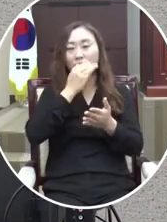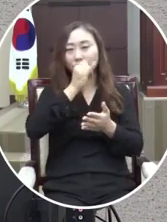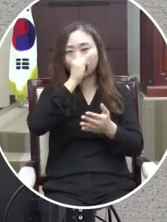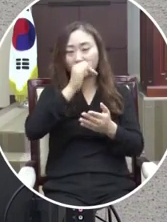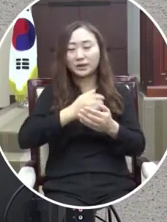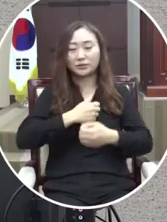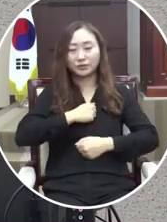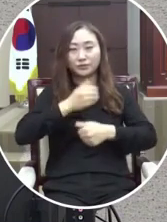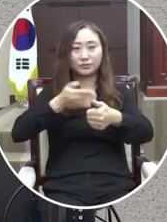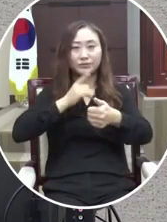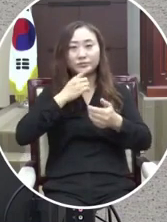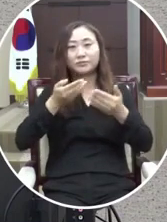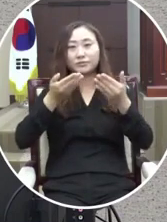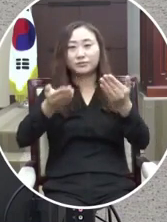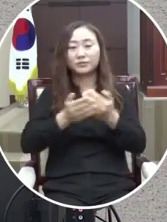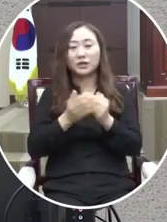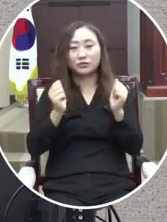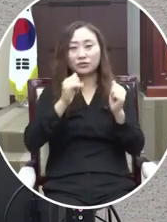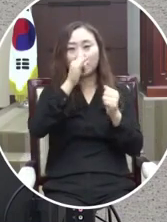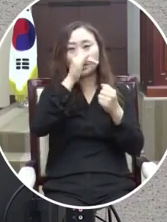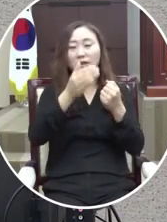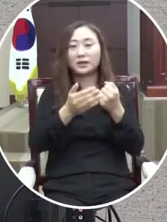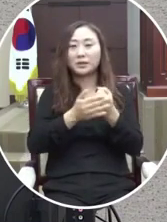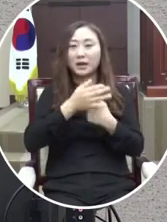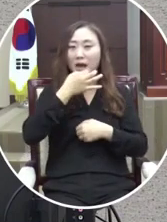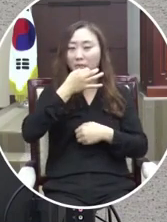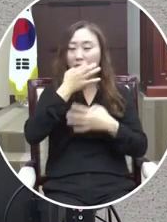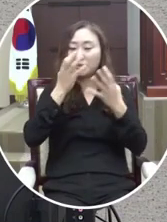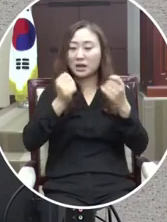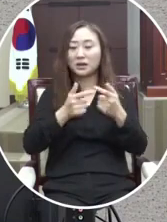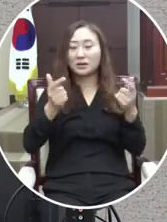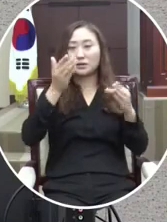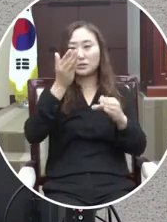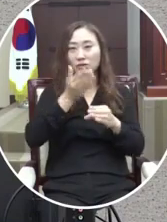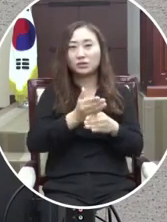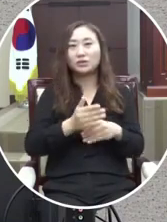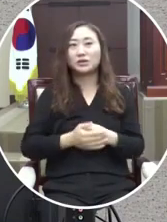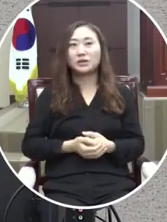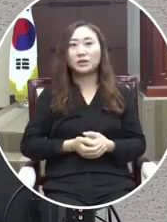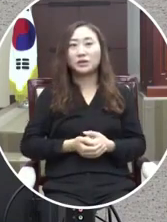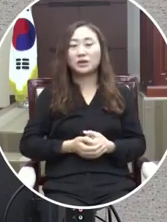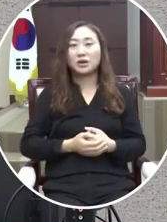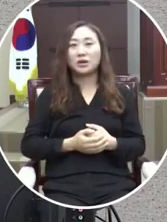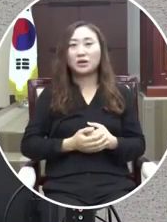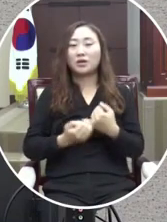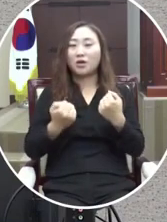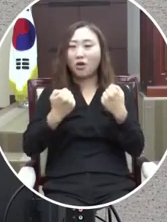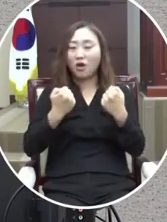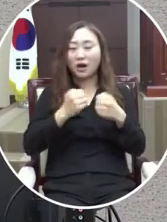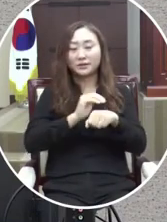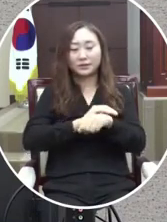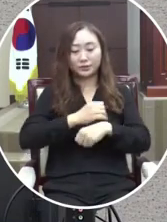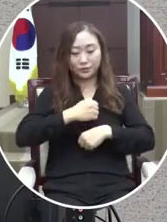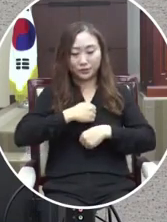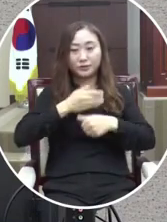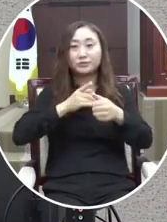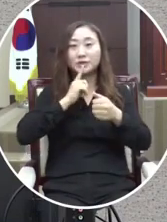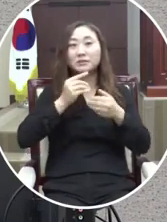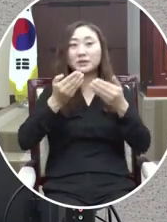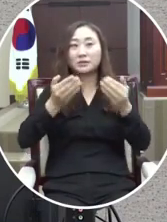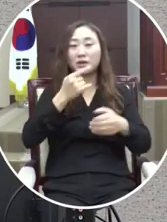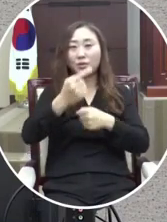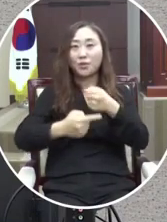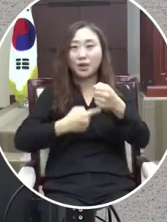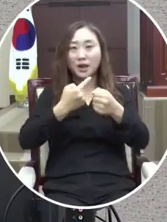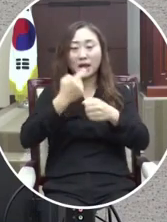기해 주시기 바랍니다. 날씨가 추워지면서 감기 환자가 많이 늘었습니다. 건강관리에 각별히 유의하시길 바라며